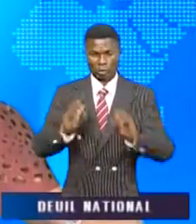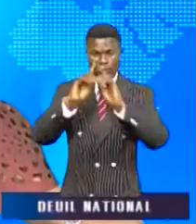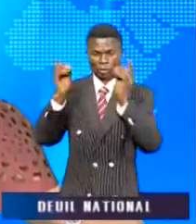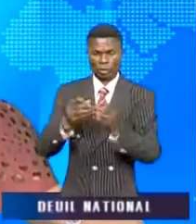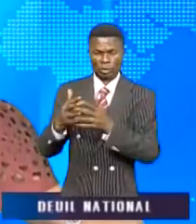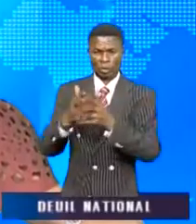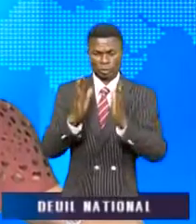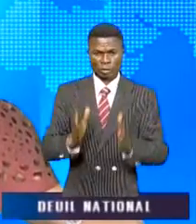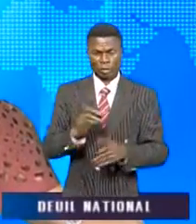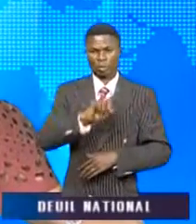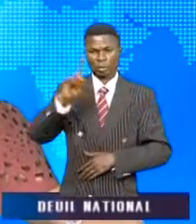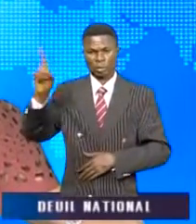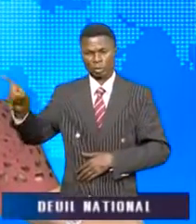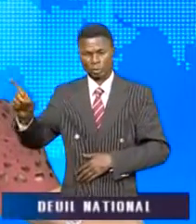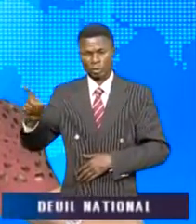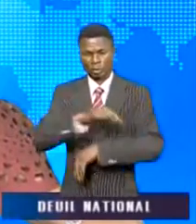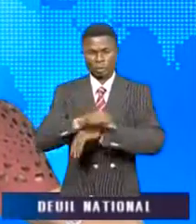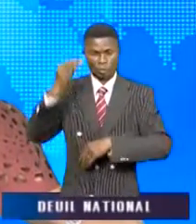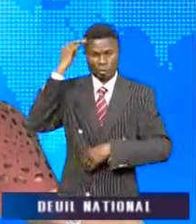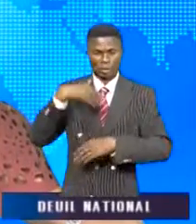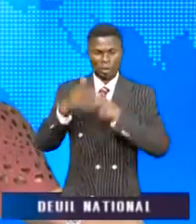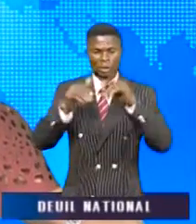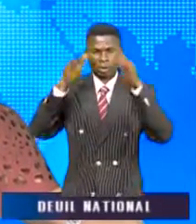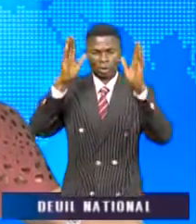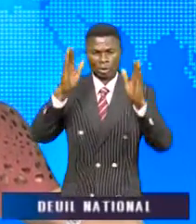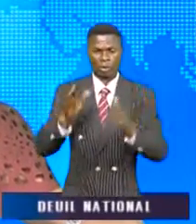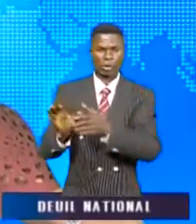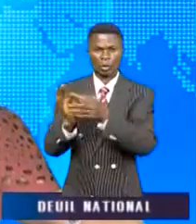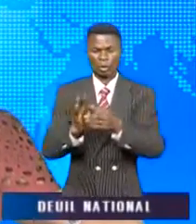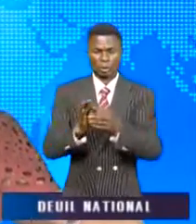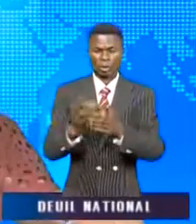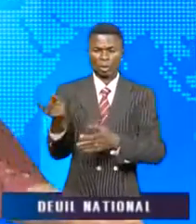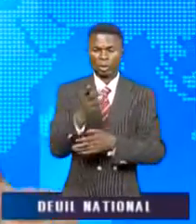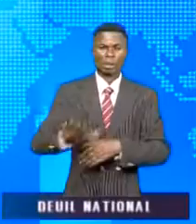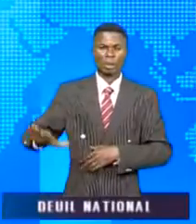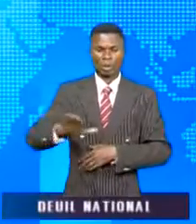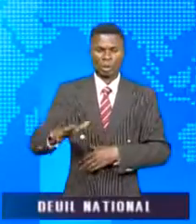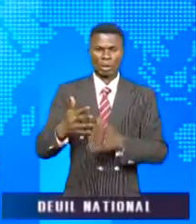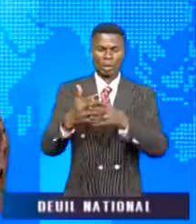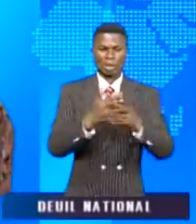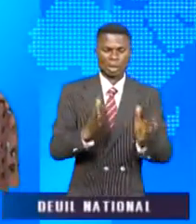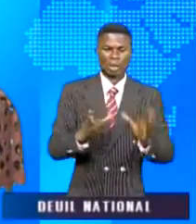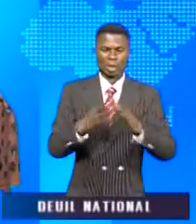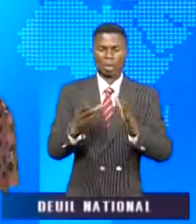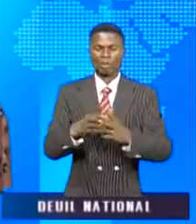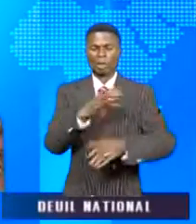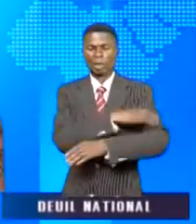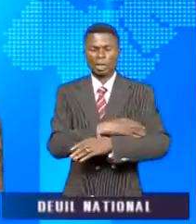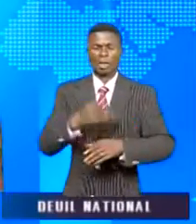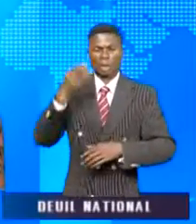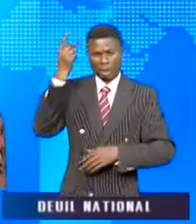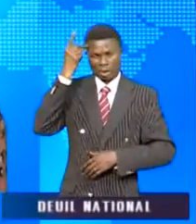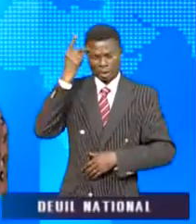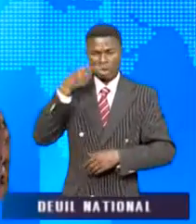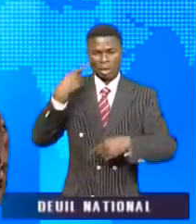délégation américaine s'est rendue au ministère des Affaires étrangères. La coopération bilatérale entre Kinshasa et Washington était sur la table